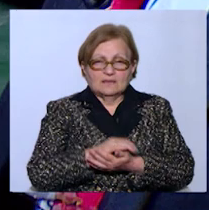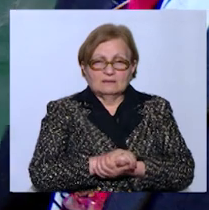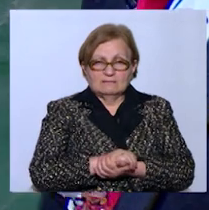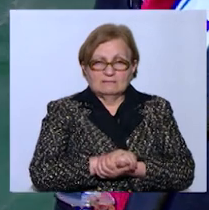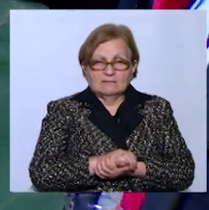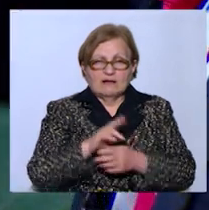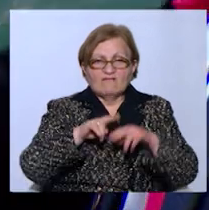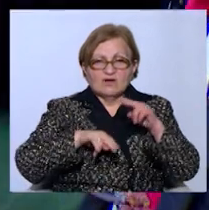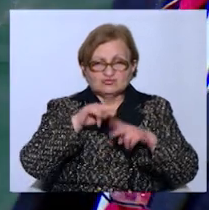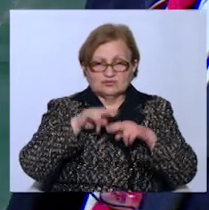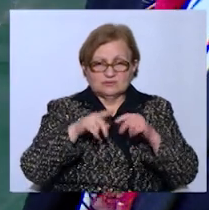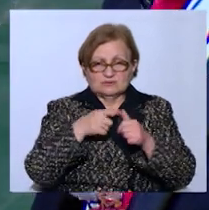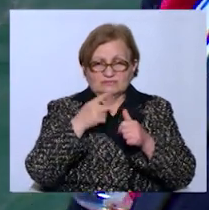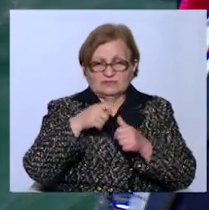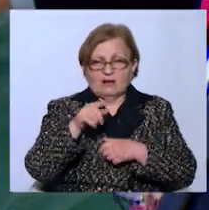აი.